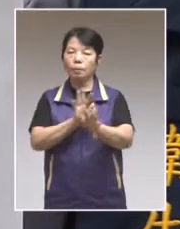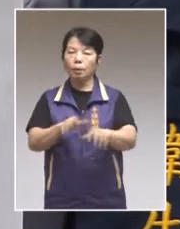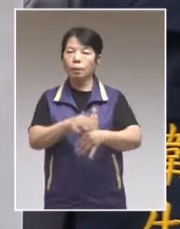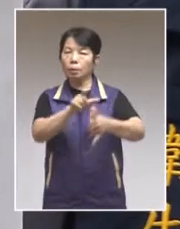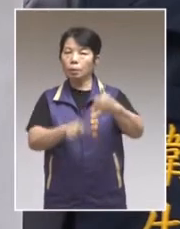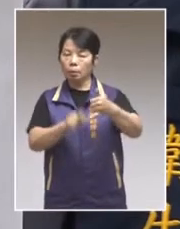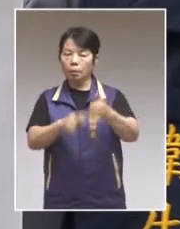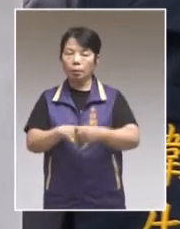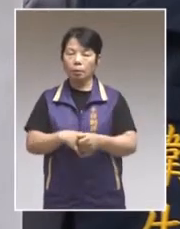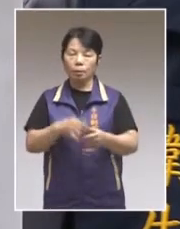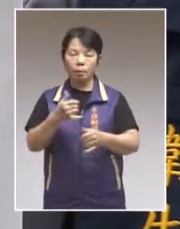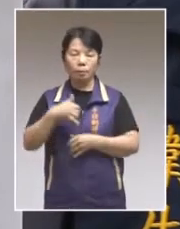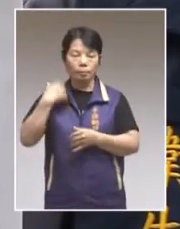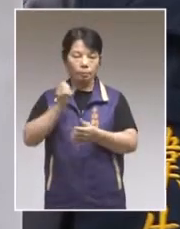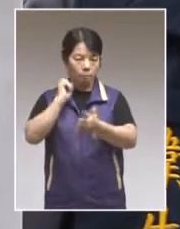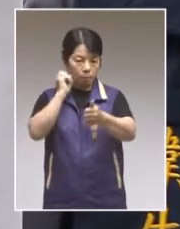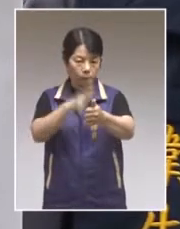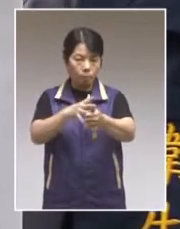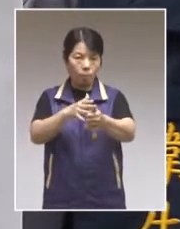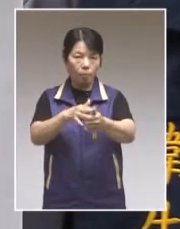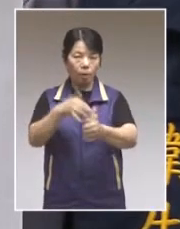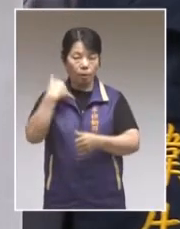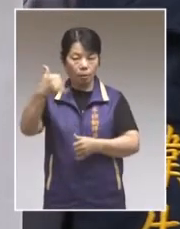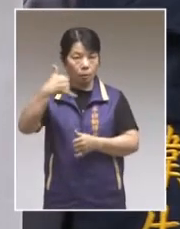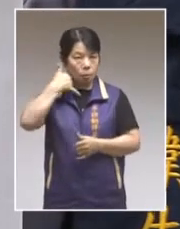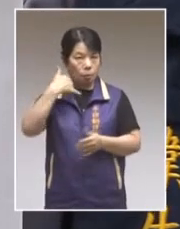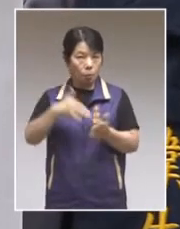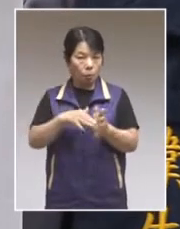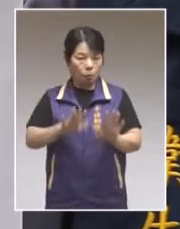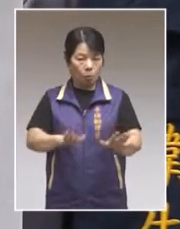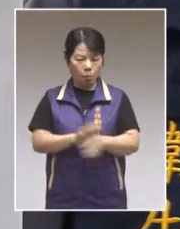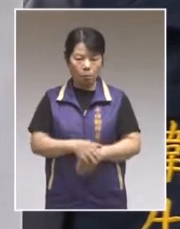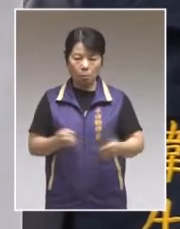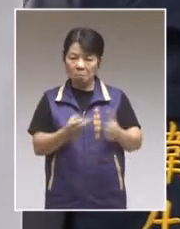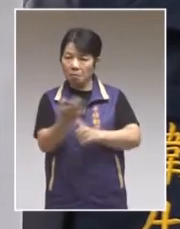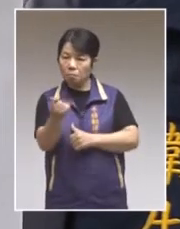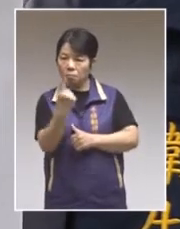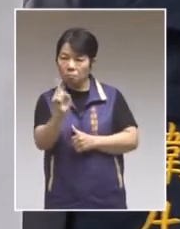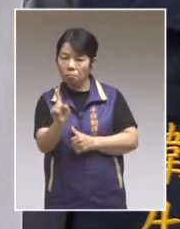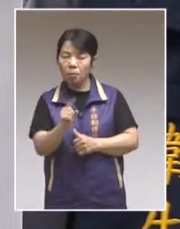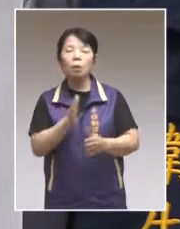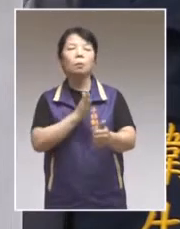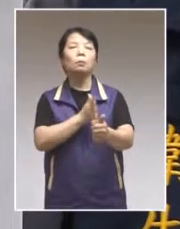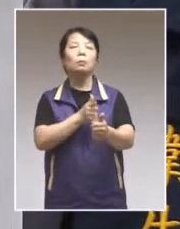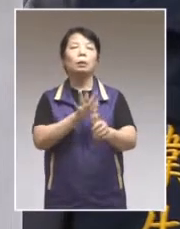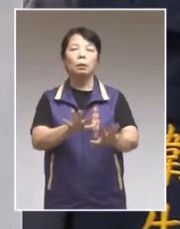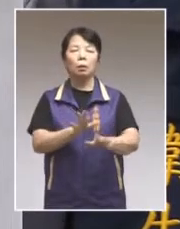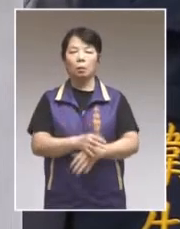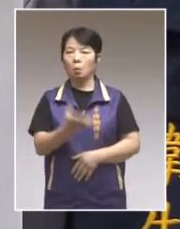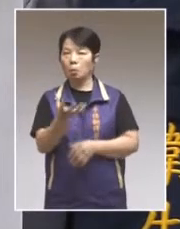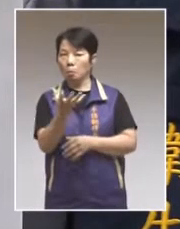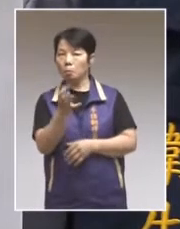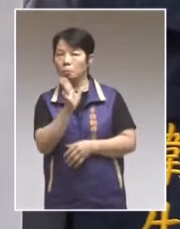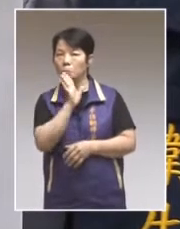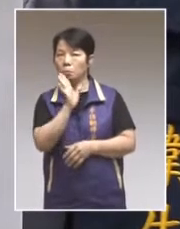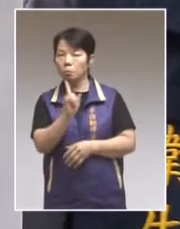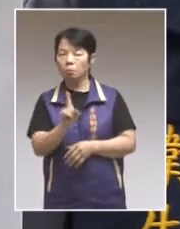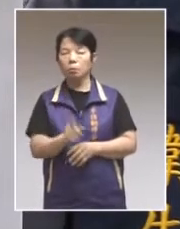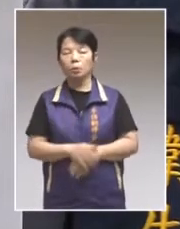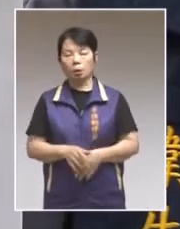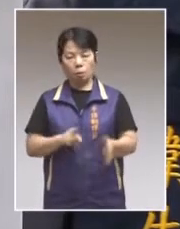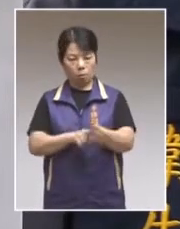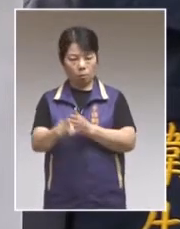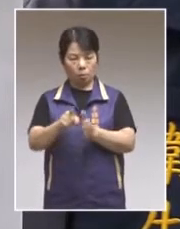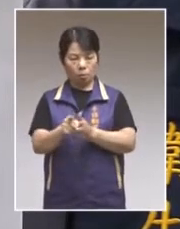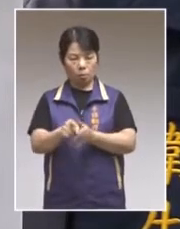案接到电话的时候，我们大概都会问他可能是怎么样感染的，那他们都绝大部分都有很直接的